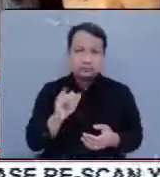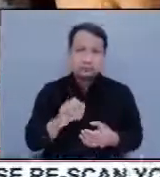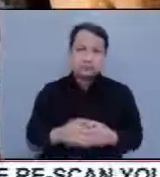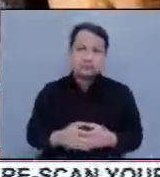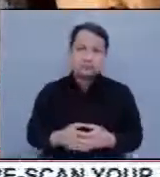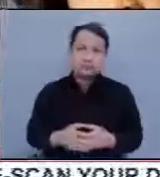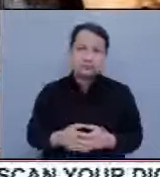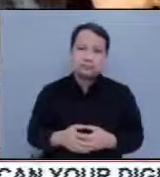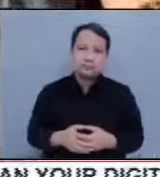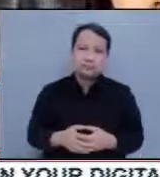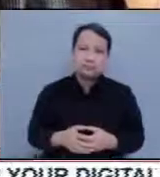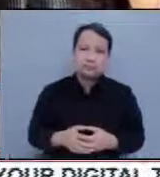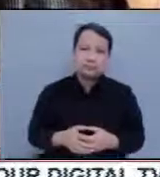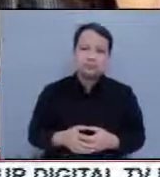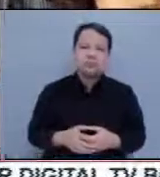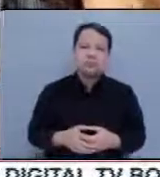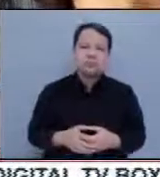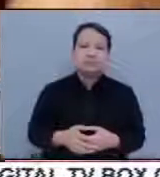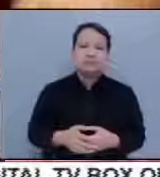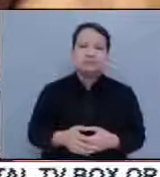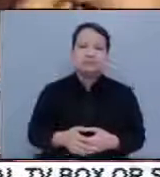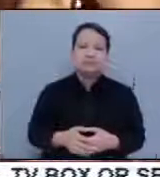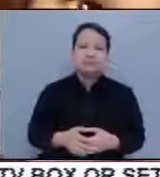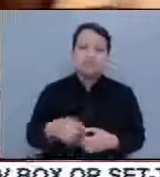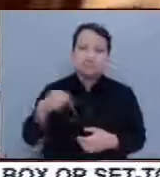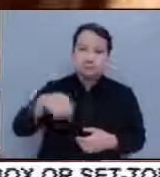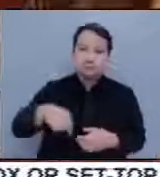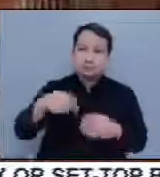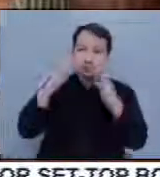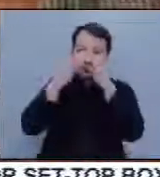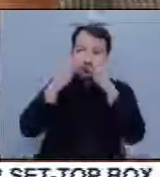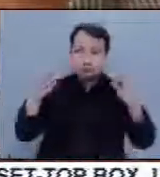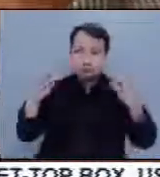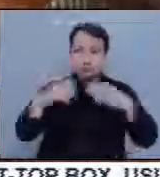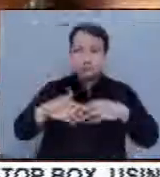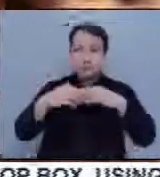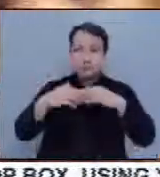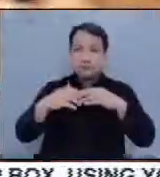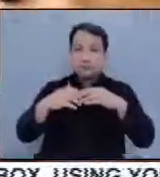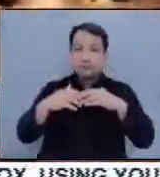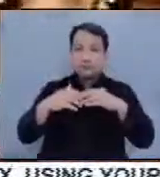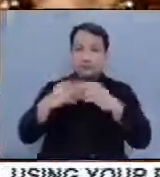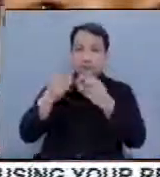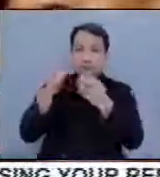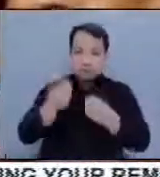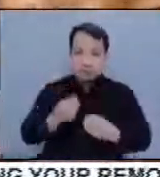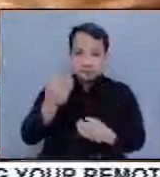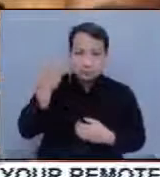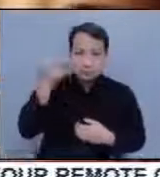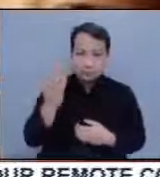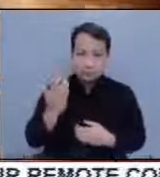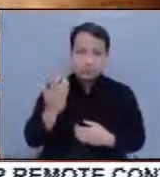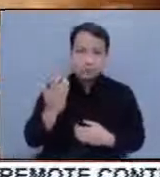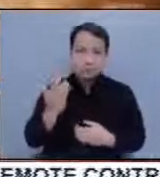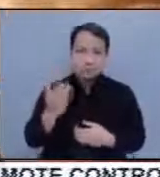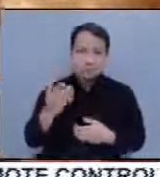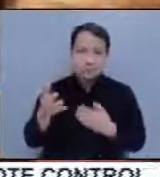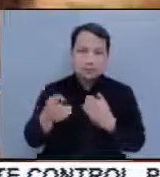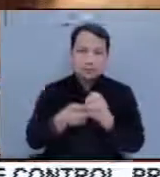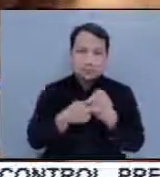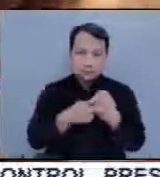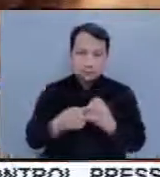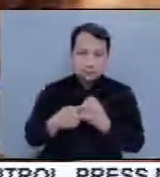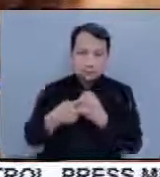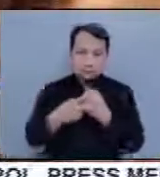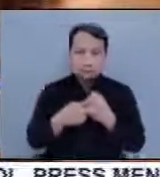Opo, bali, ito pong bahay na pinagkaloob po sa amin ng Diyos ay pinagtulong-tulungan po una po ng